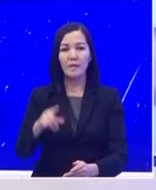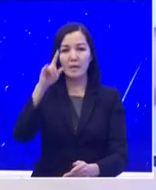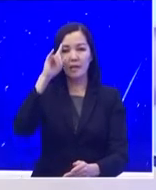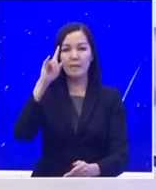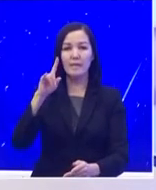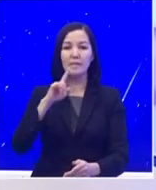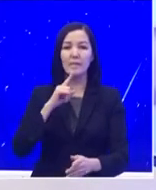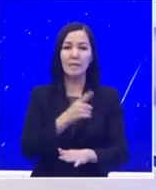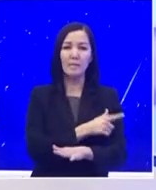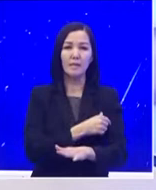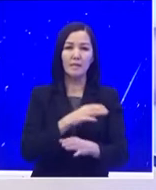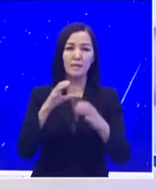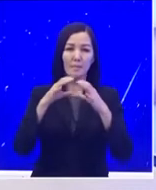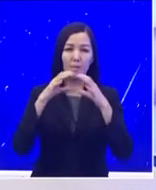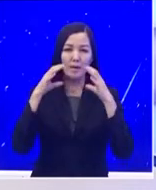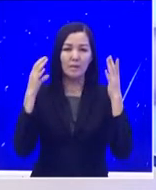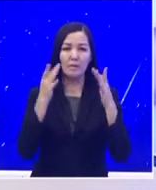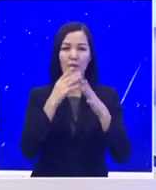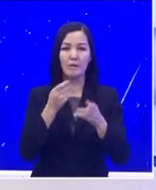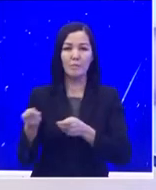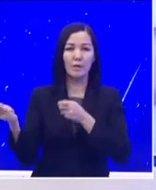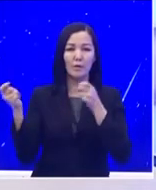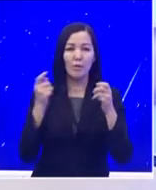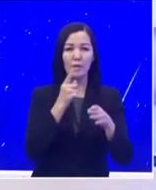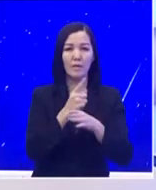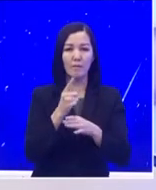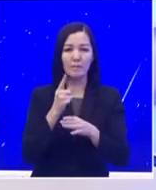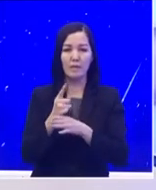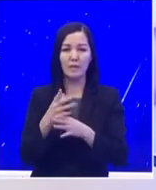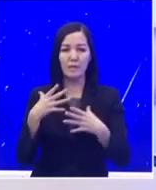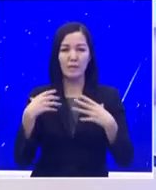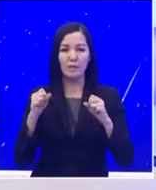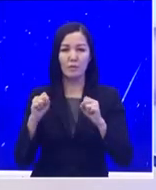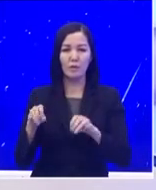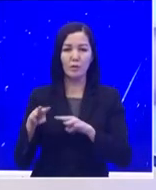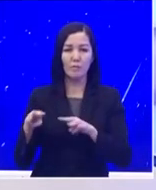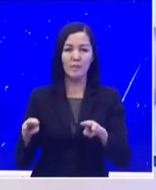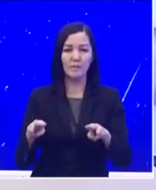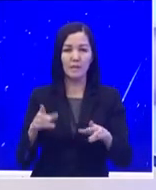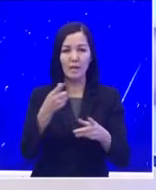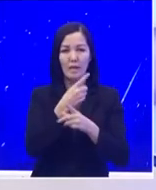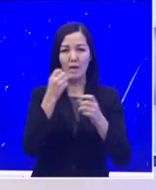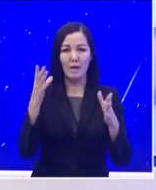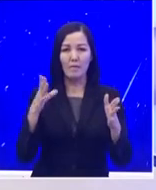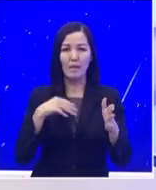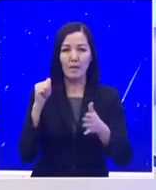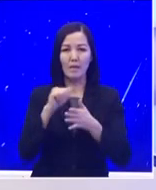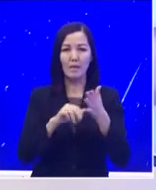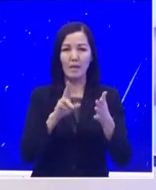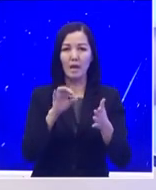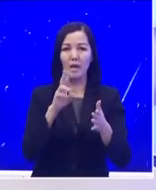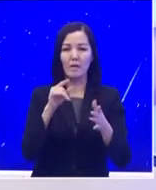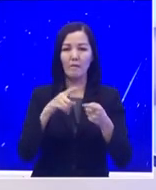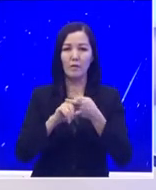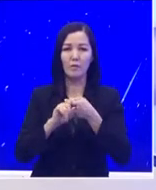Елімізде медициналық маскаларды экспорттауға тыйым салынды. Бұл туралы денсаулық сақтау министрлігі хабарлайды. Оған себеп коронавирустың